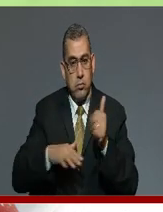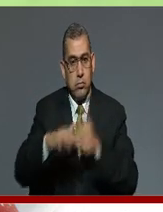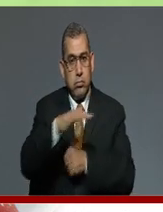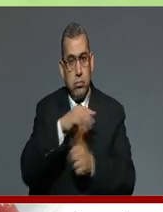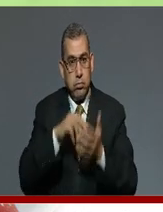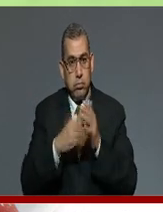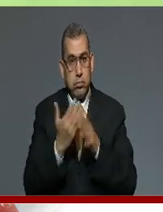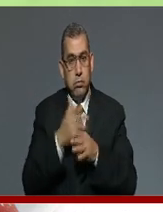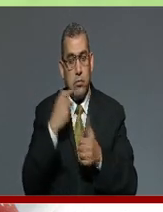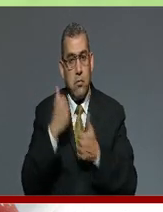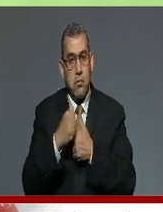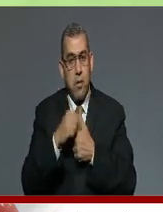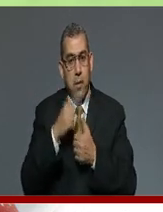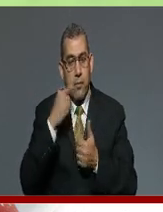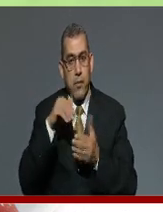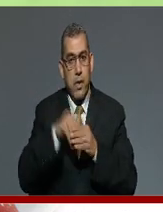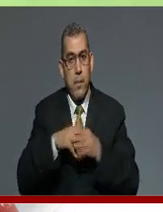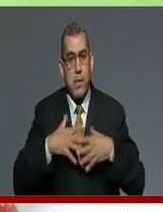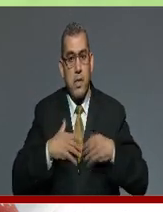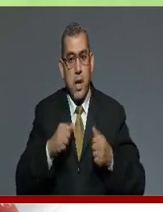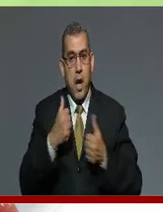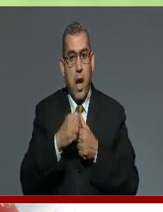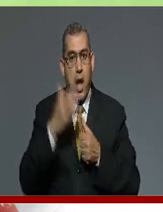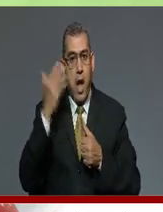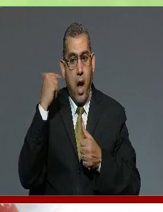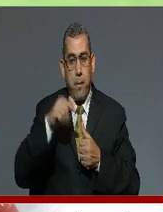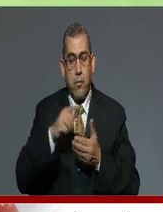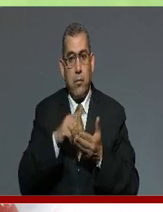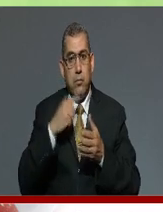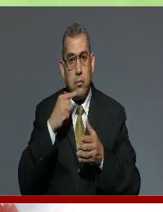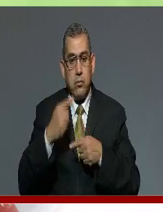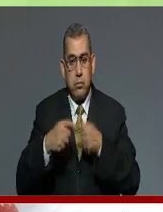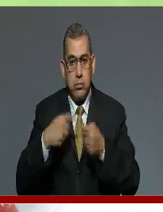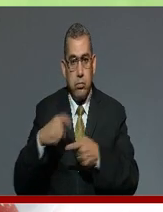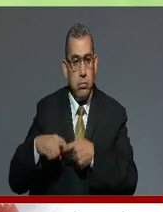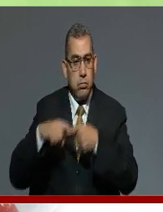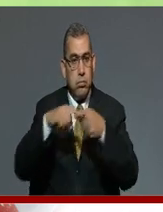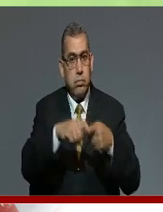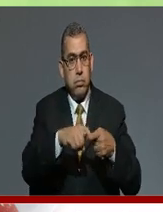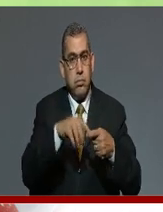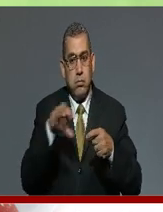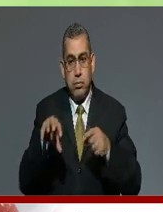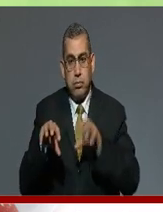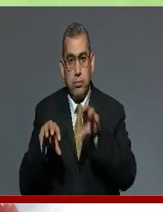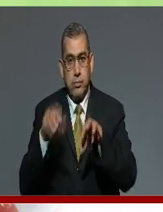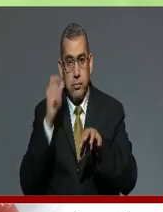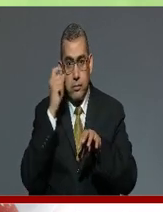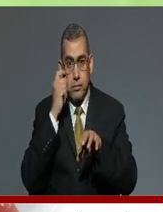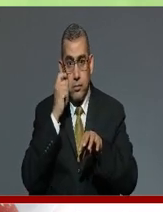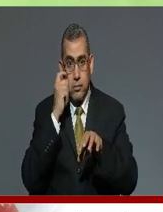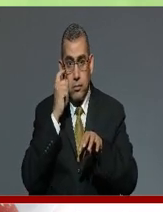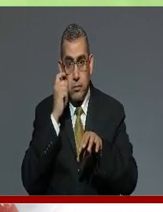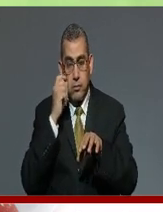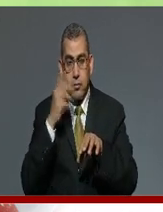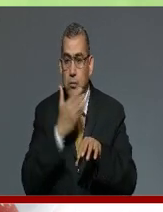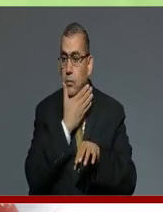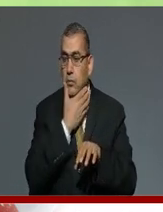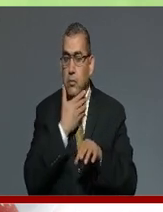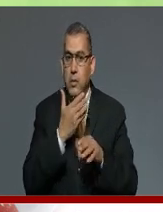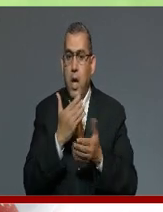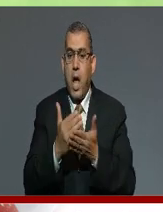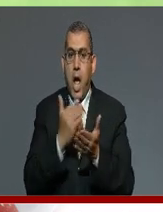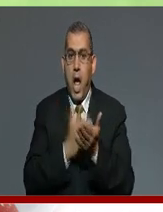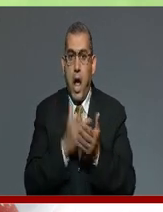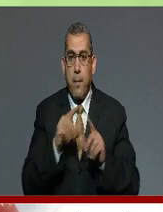لاننا لن نوقف نظام التامين الصحي الشامل ولكننا انتقلنا منه فقط الى الاستجابه والاستعداد